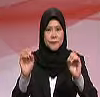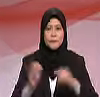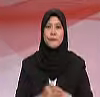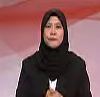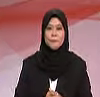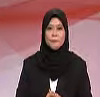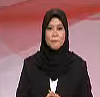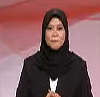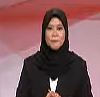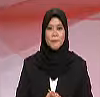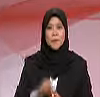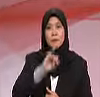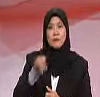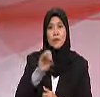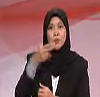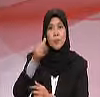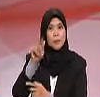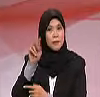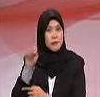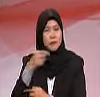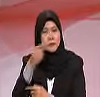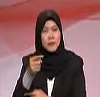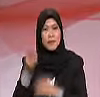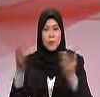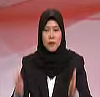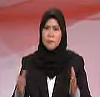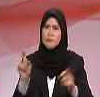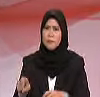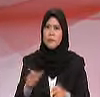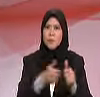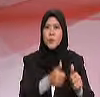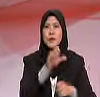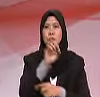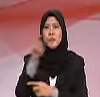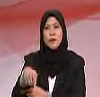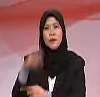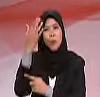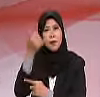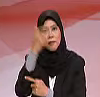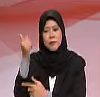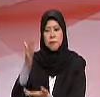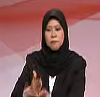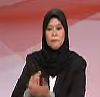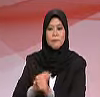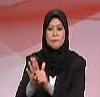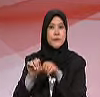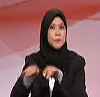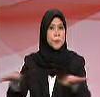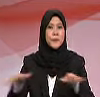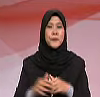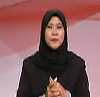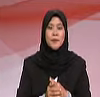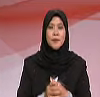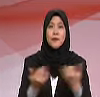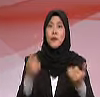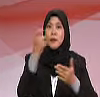kekurangan barang. Jonathan turut menyeru penduduk di Ranau agar terus patuh SOP bagi memutuskan rantaian pandemik COVID-19. Skim